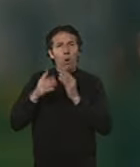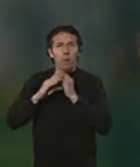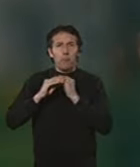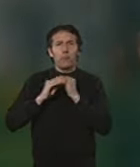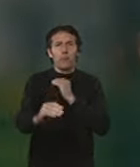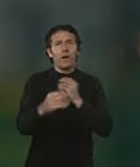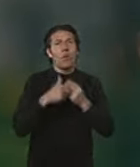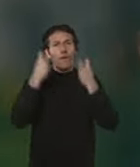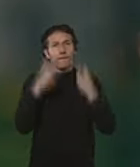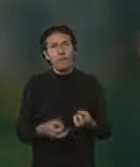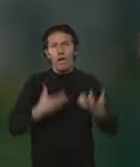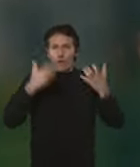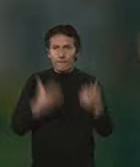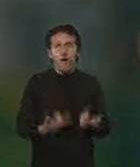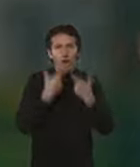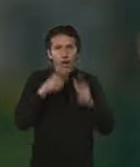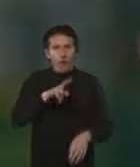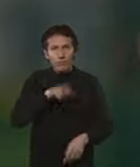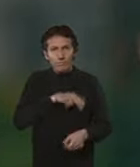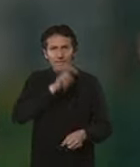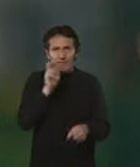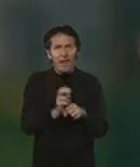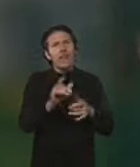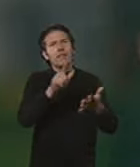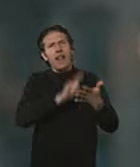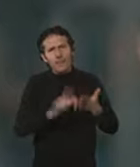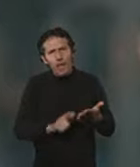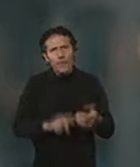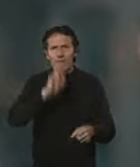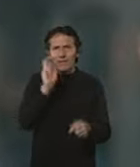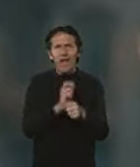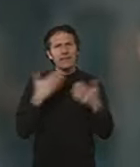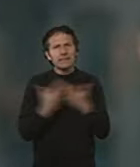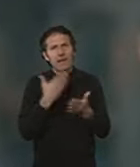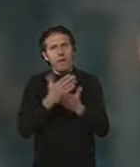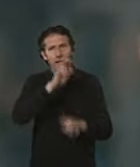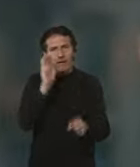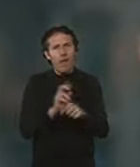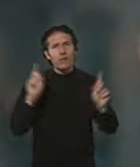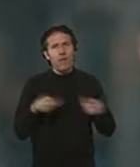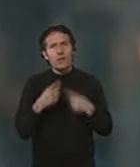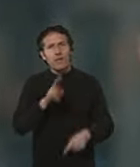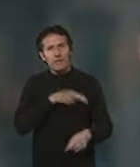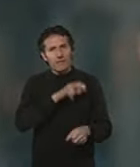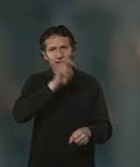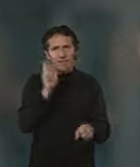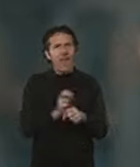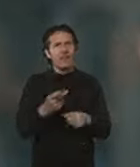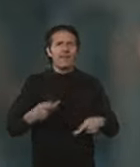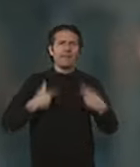monde nous voulons garder notre langue notre littérature notre cinéma notre musique notre art